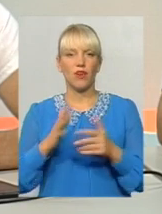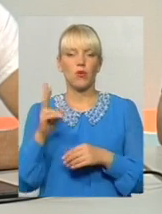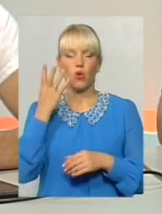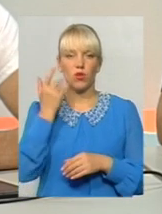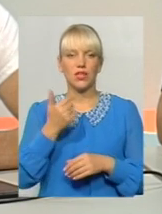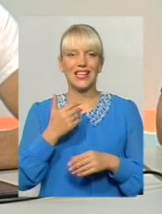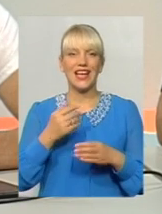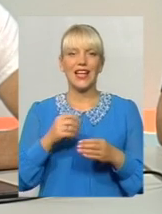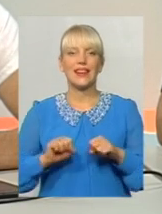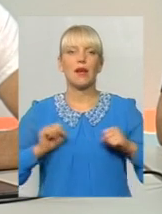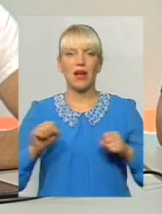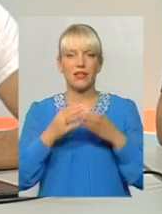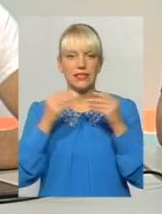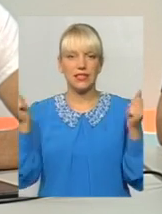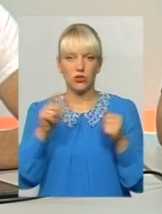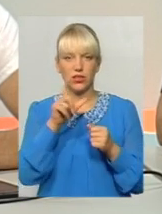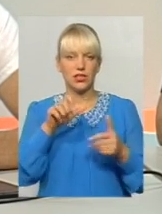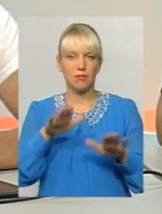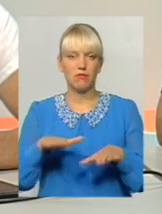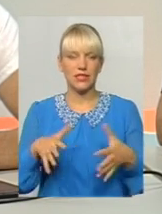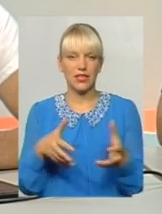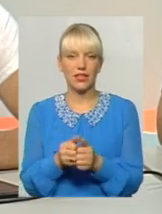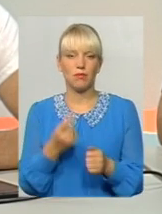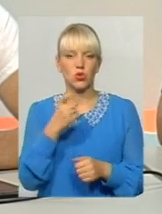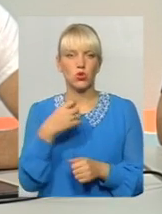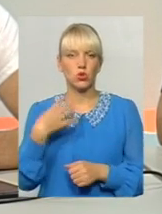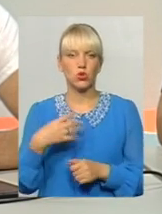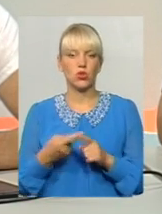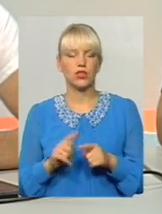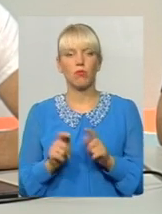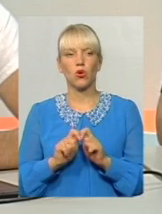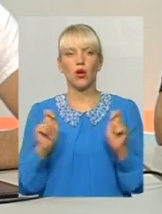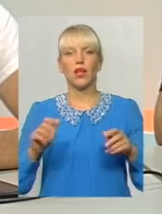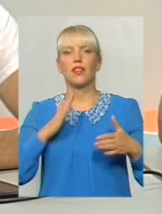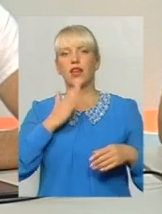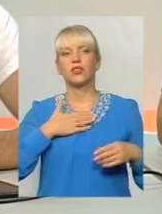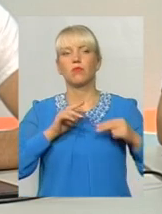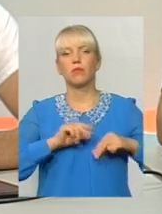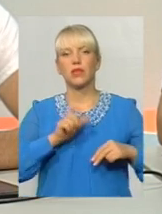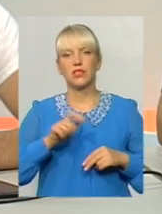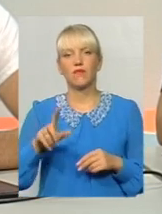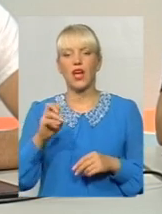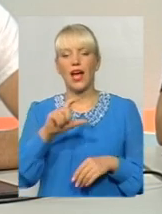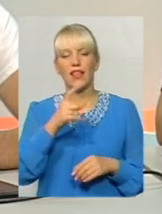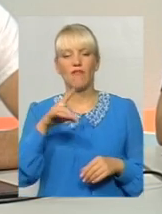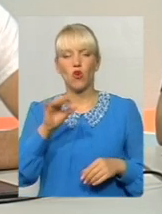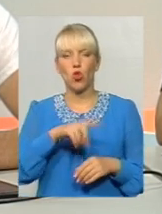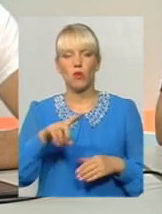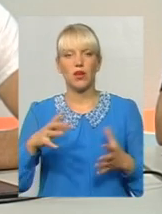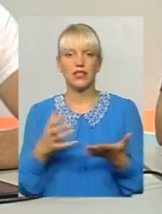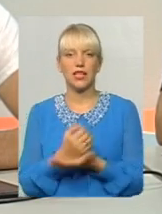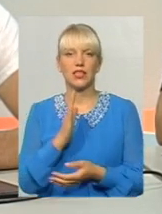ДТП, то з них 140 розкрито нашими працівниками, а от щодо єврономерів знайдено